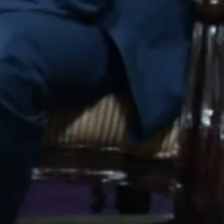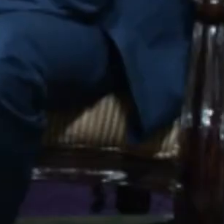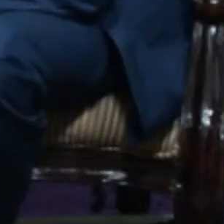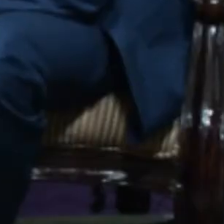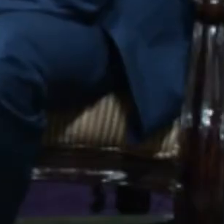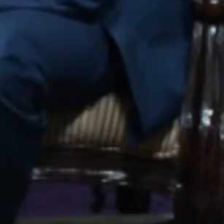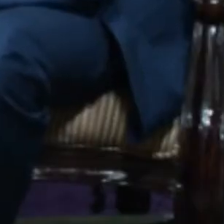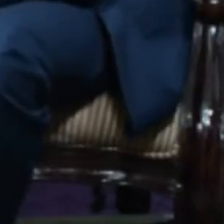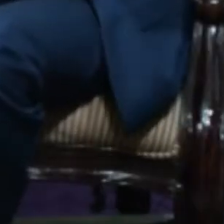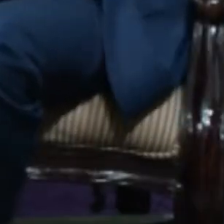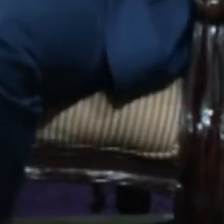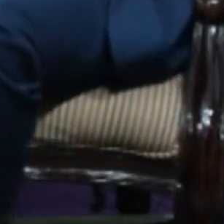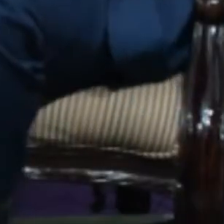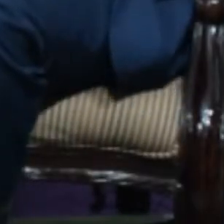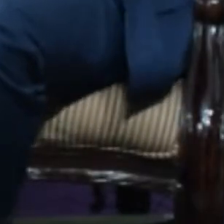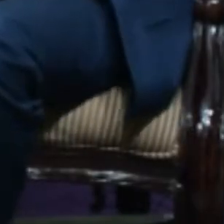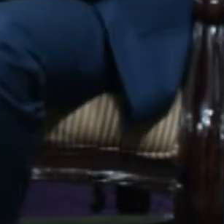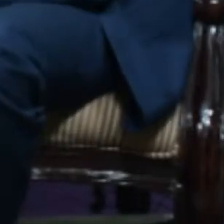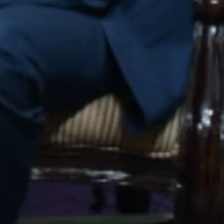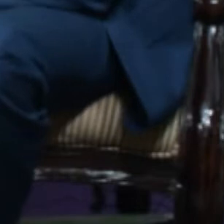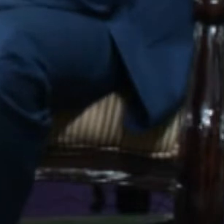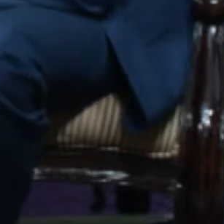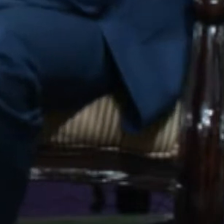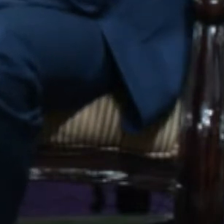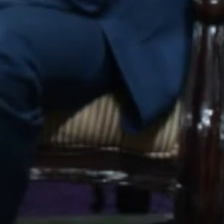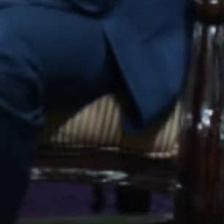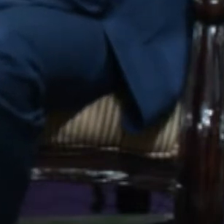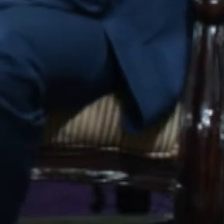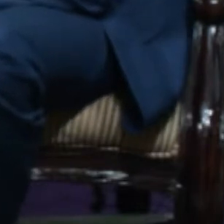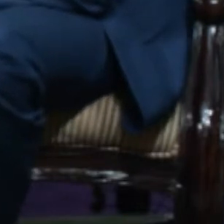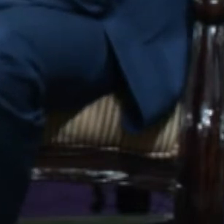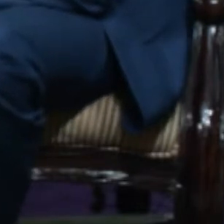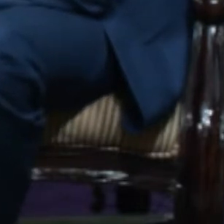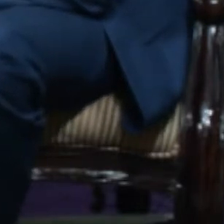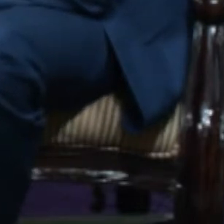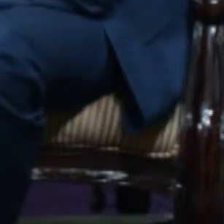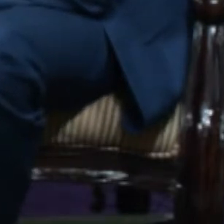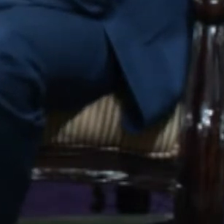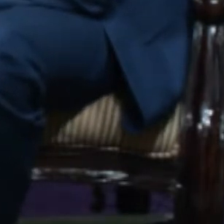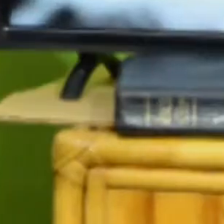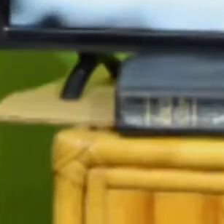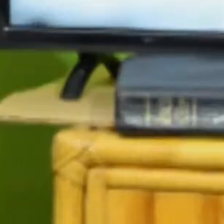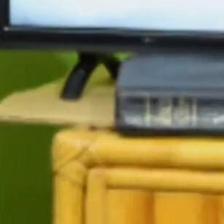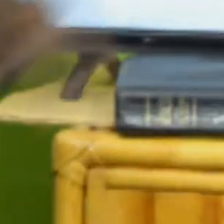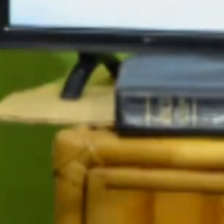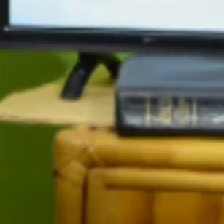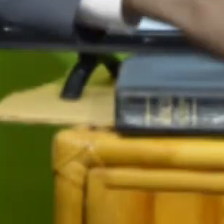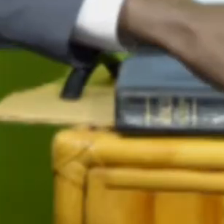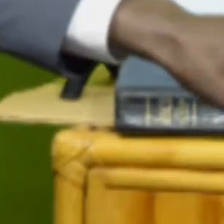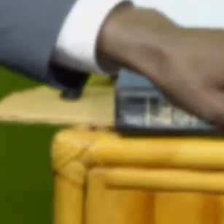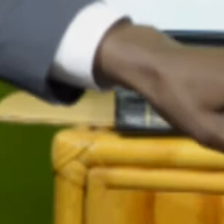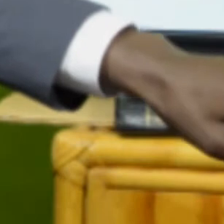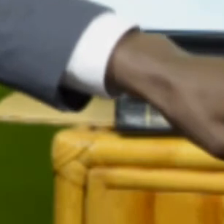saka hondo yacho ndinakurwa. Saka vaAsiria vakauya manje ndobva vasvikokemba kubani. Vachiti mangwana